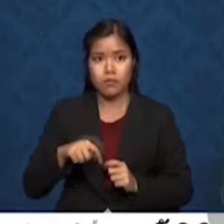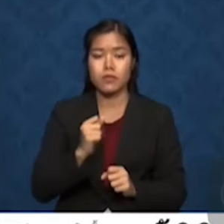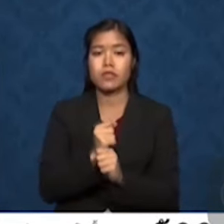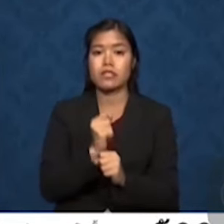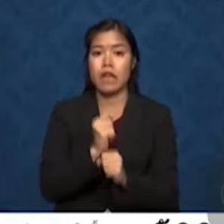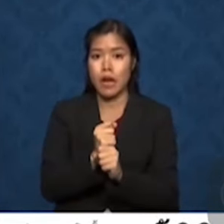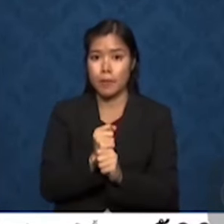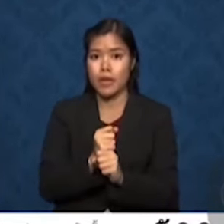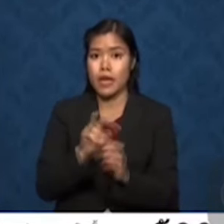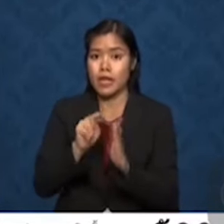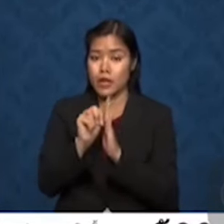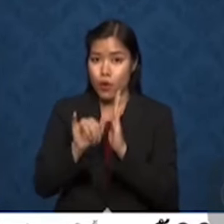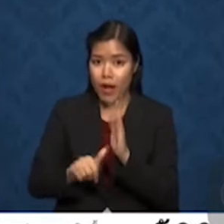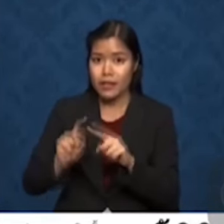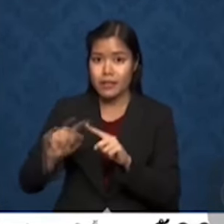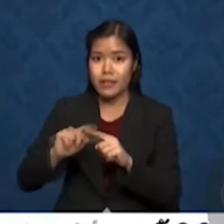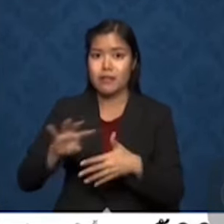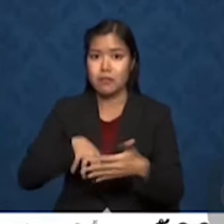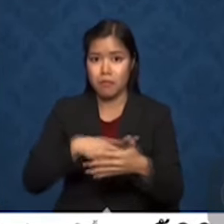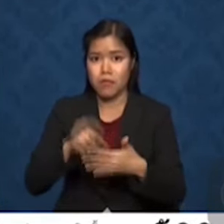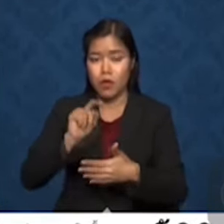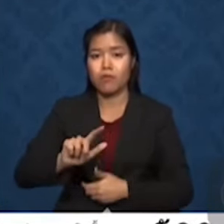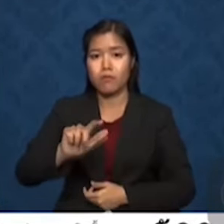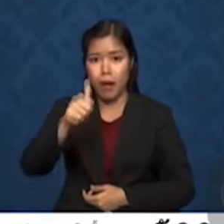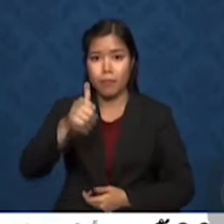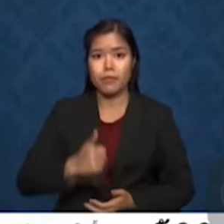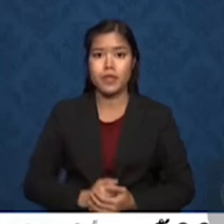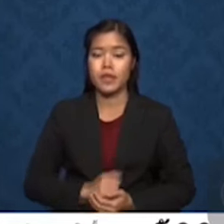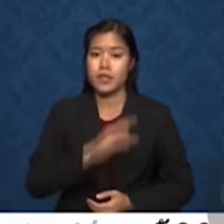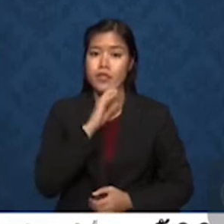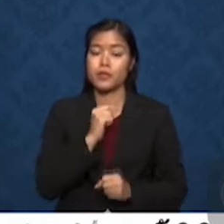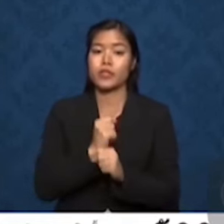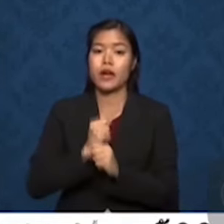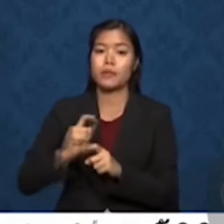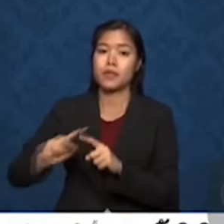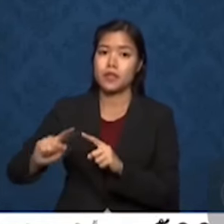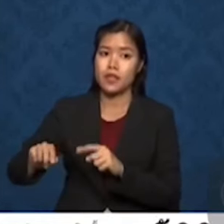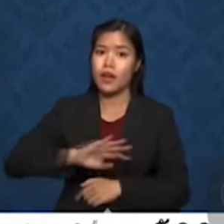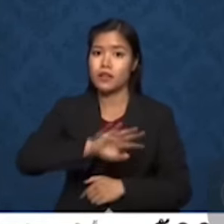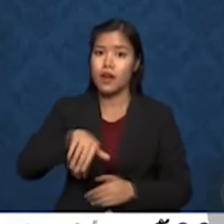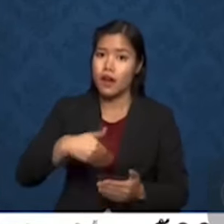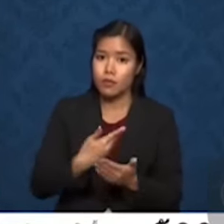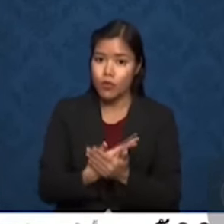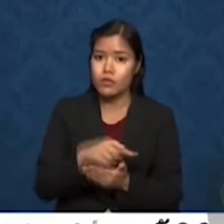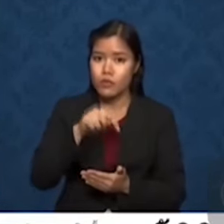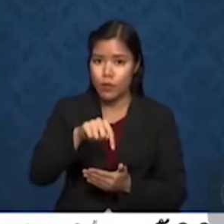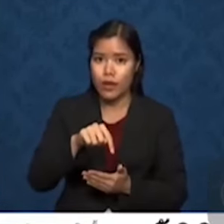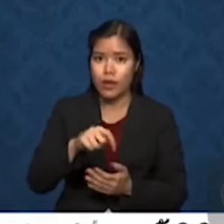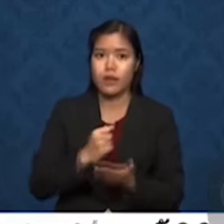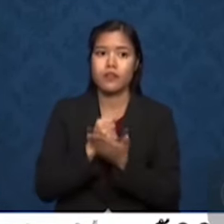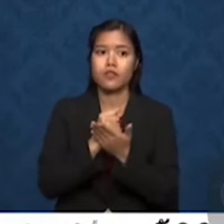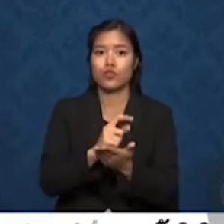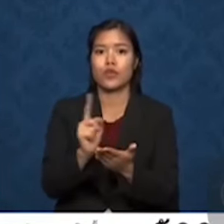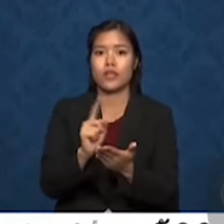ราชการสิ่งเหล่านี้มันพิสูจน์ให้เห็นชัดเจนว่าพอเราทำต่างๆนะครับเรื่องต่างๆเหล่านี้มันทำให้ราคายางมัน